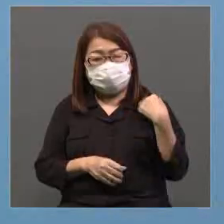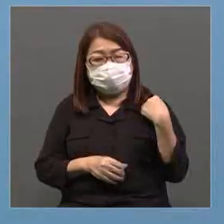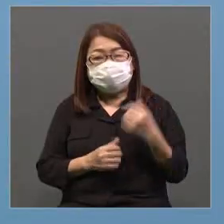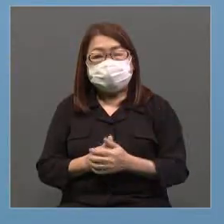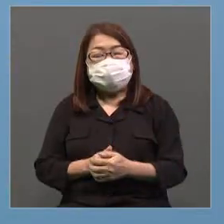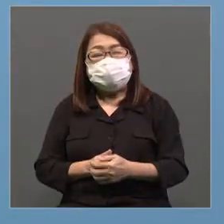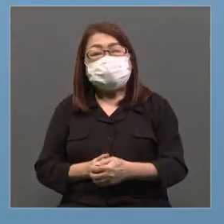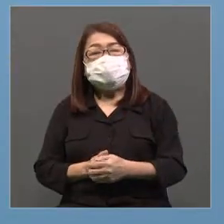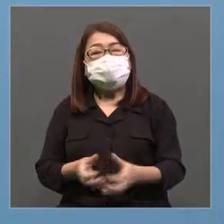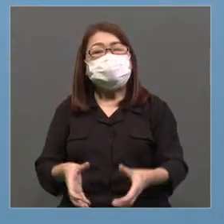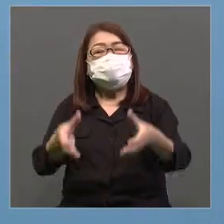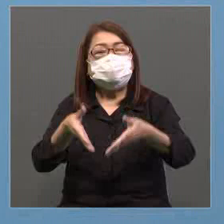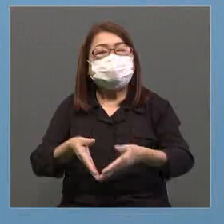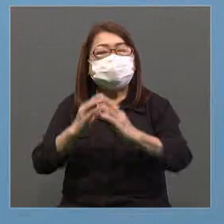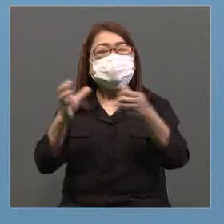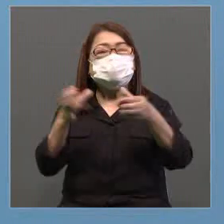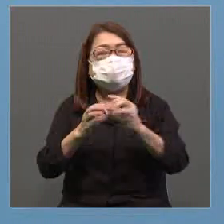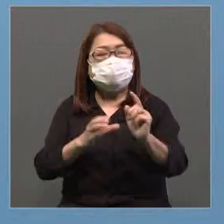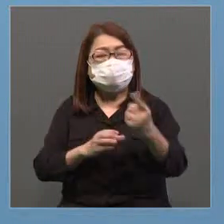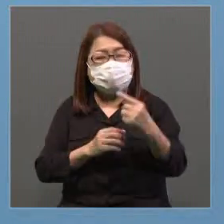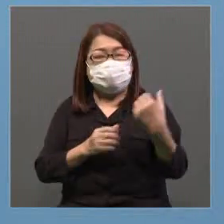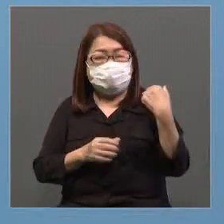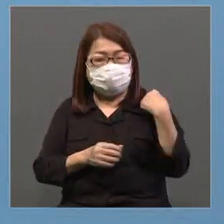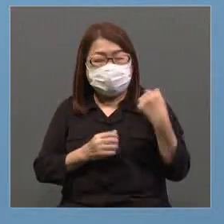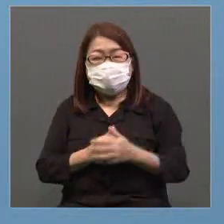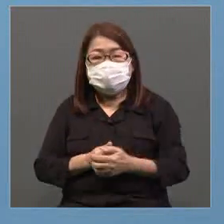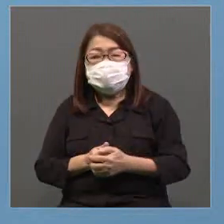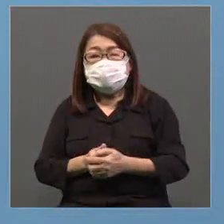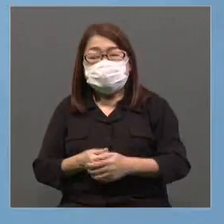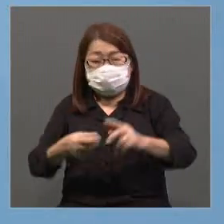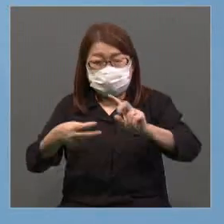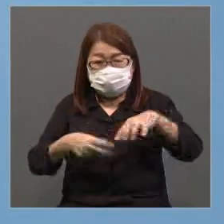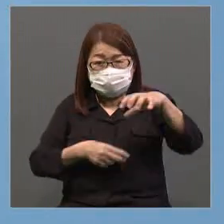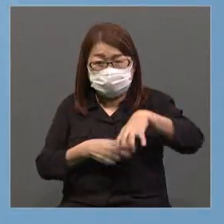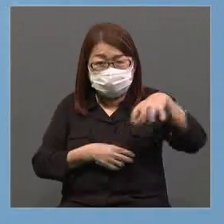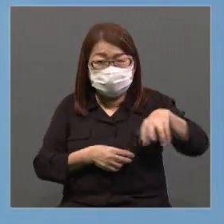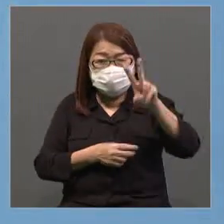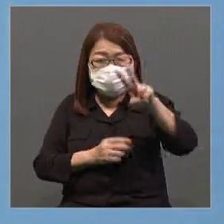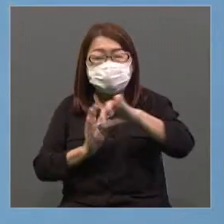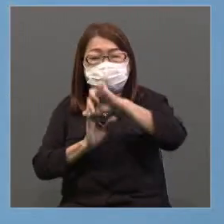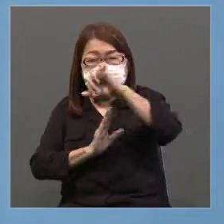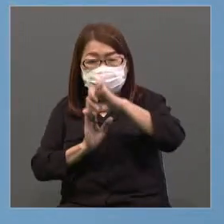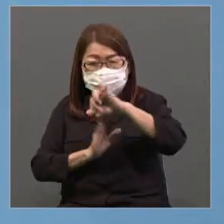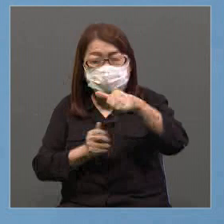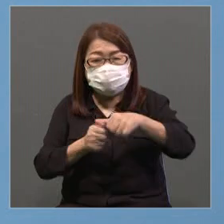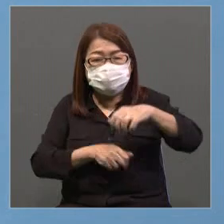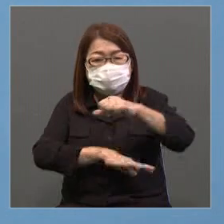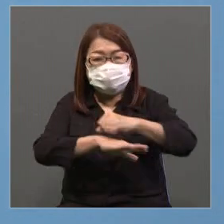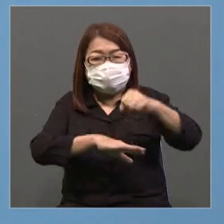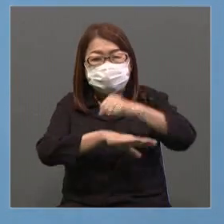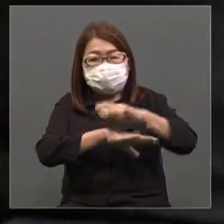ปฏิบัติตั้งหน่วยปฏิบัติการฝนหลวงเคลื่อนที่เร็ว 2แห่งได้แก่หน่วยปฏิบัติการในพื้นที่จังหวัดเชียงใหม่นะครับก็คือที่สนามบิน